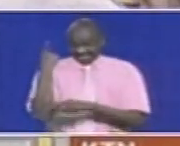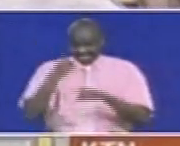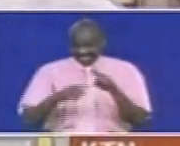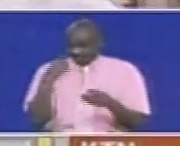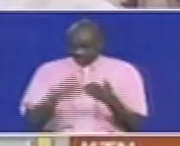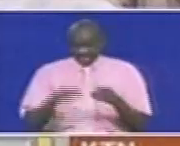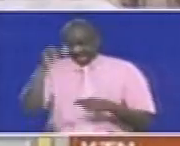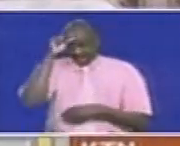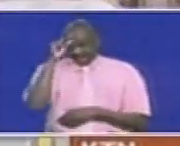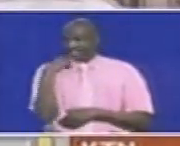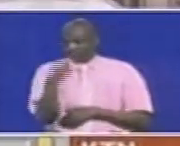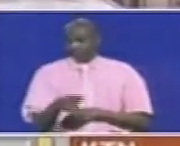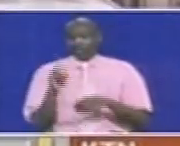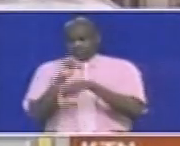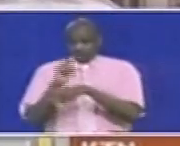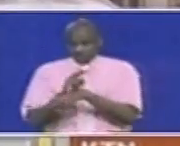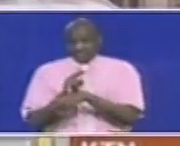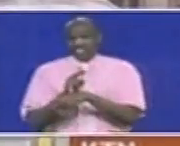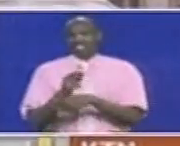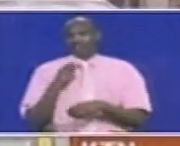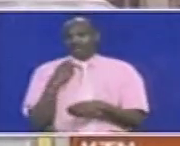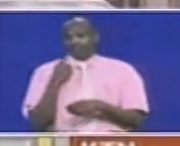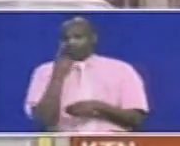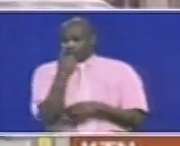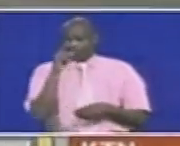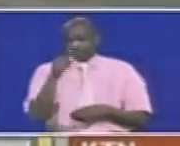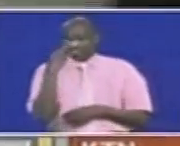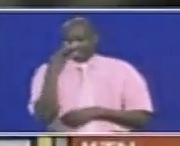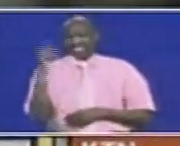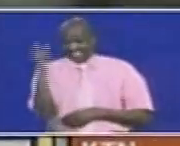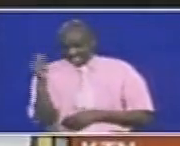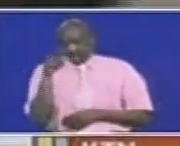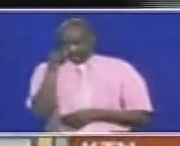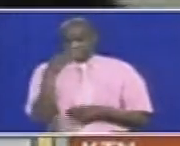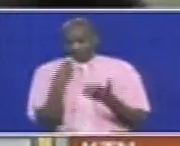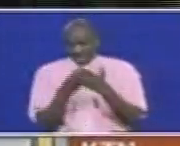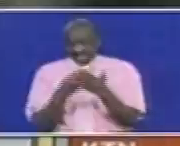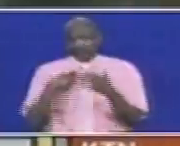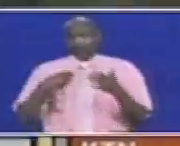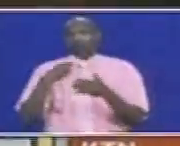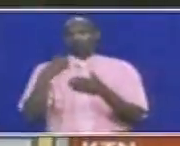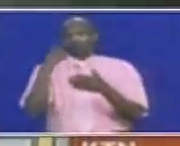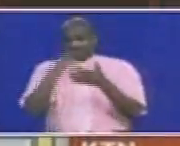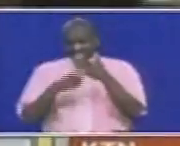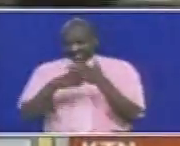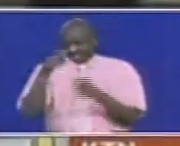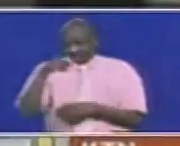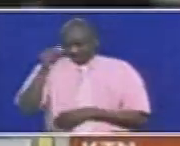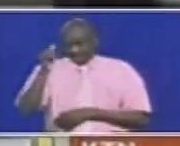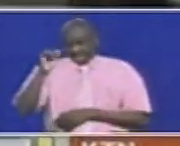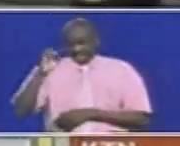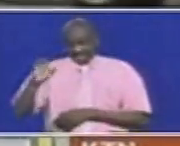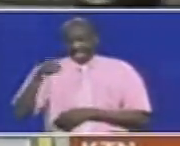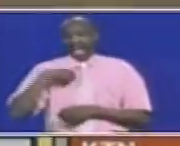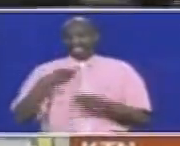serikali ilikadiria kutumia shilingi trilioni 1.3 fedha tunazotozwa kama ushuru, huku 70% ya